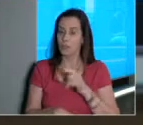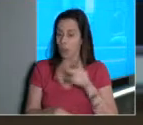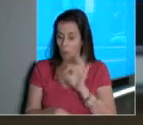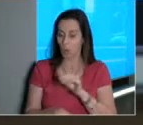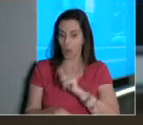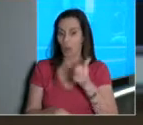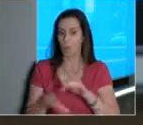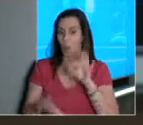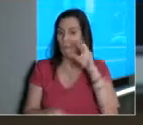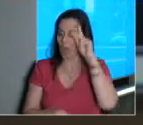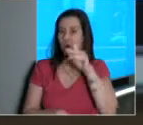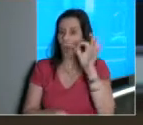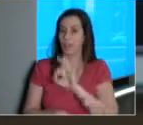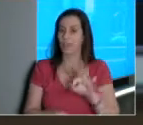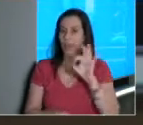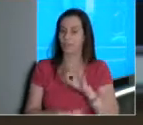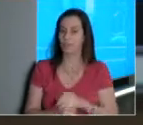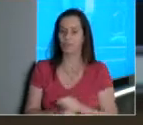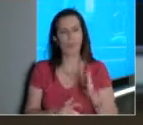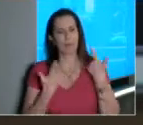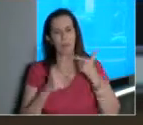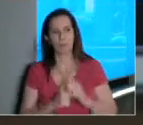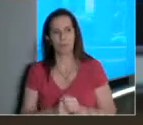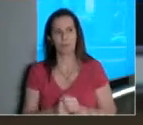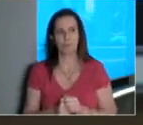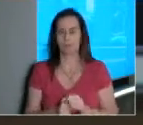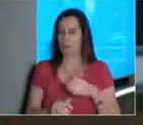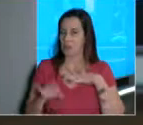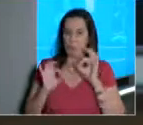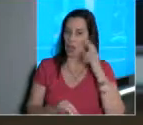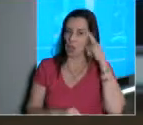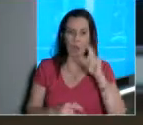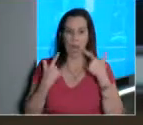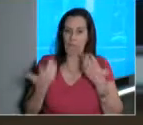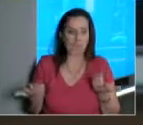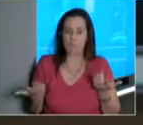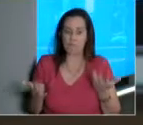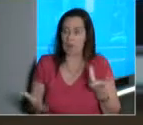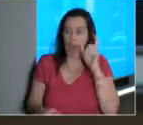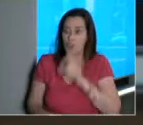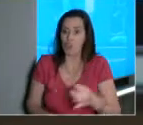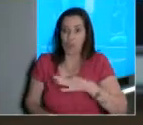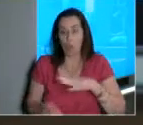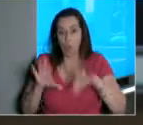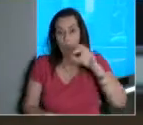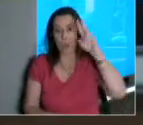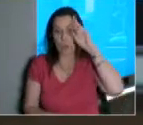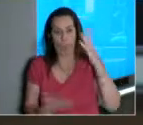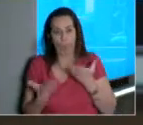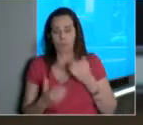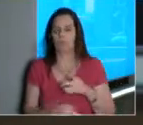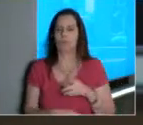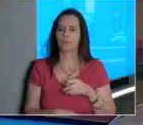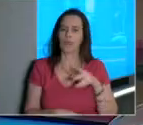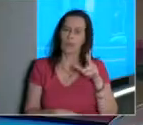פוגעים, שם הם כאילו הכי מגיעים. איך את מסבירה את זה? אני באמת לא יודעת להסביר את זה, זה פשוט... אולי דינה יכולה להסביר את זה. יש